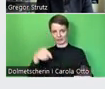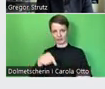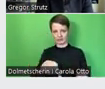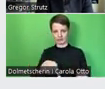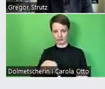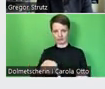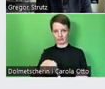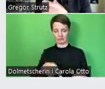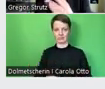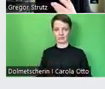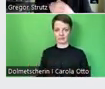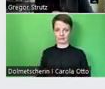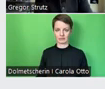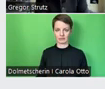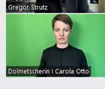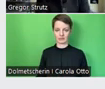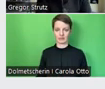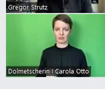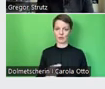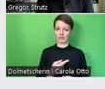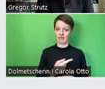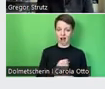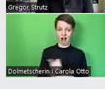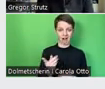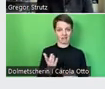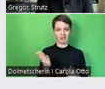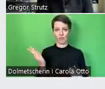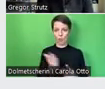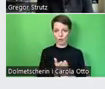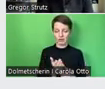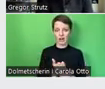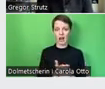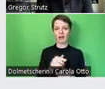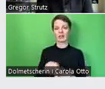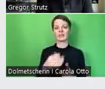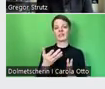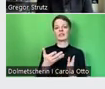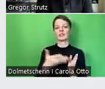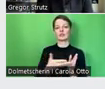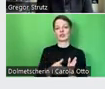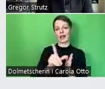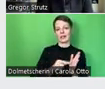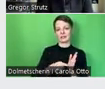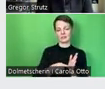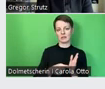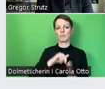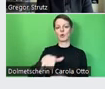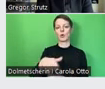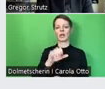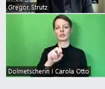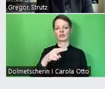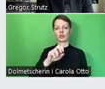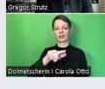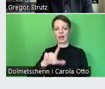für quasi sämtliche Unterlagen sind die erweiterten Checklisten, die in dem Projekt Shuffle entstanden